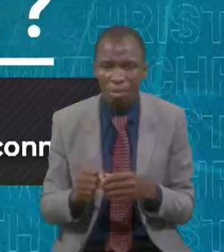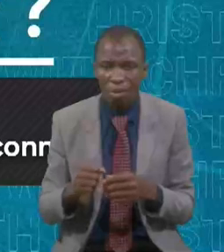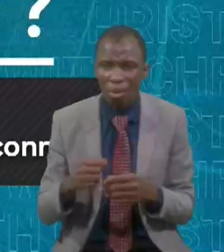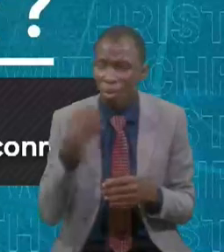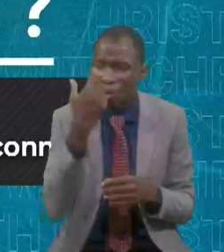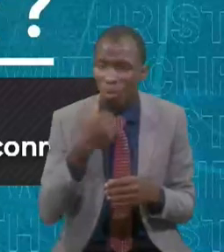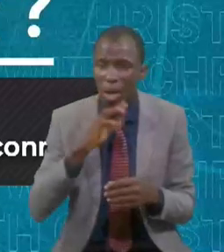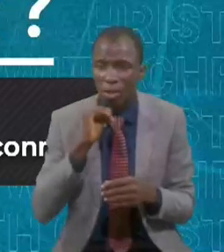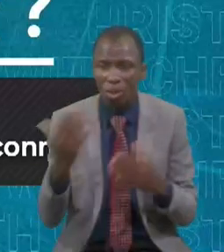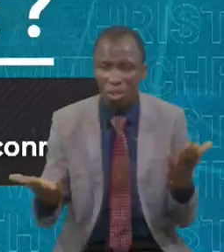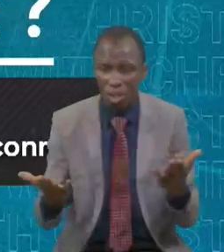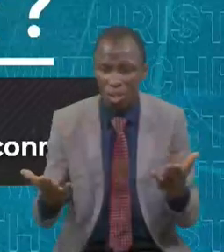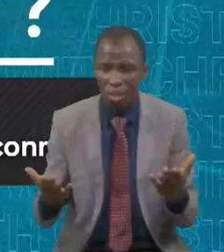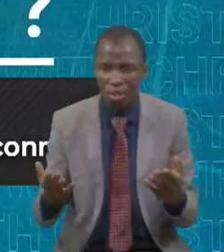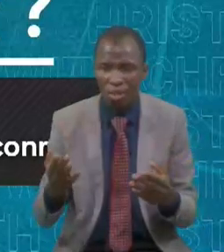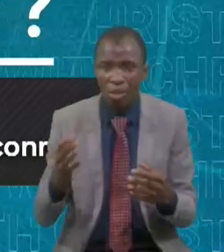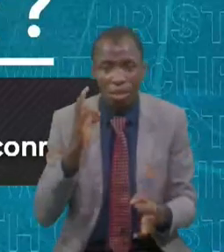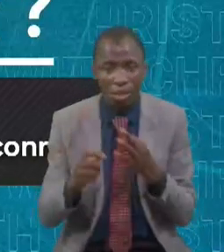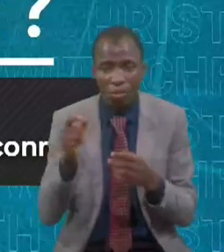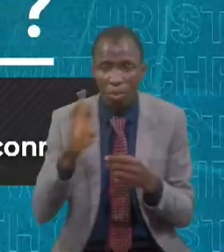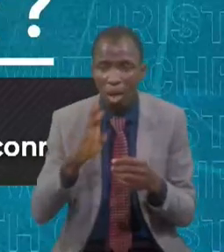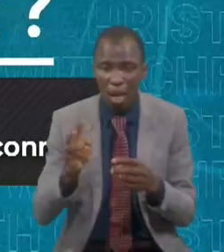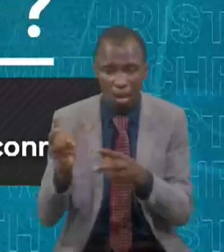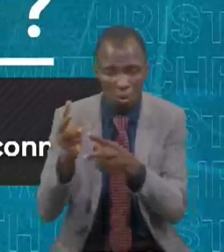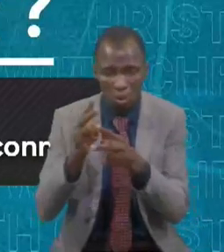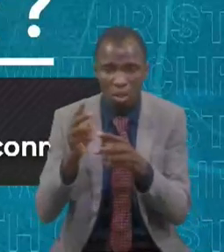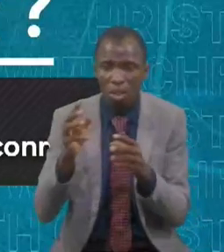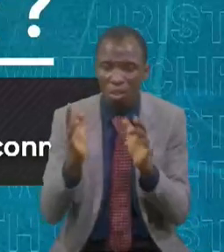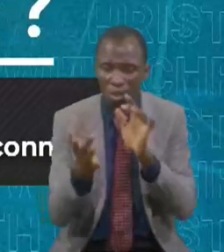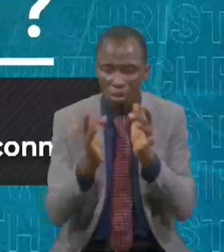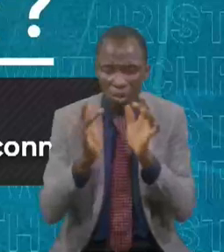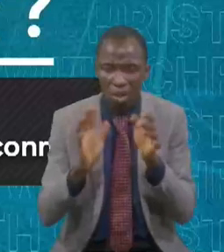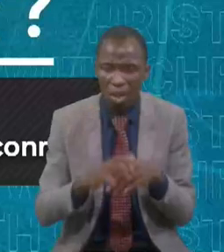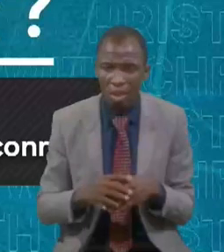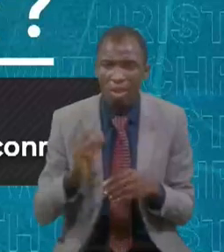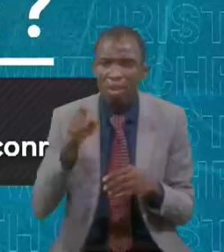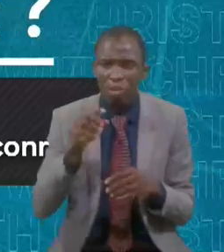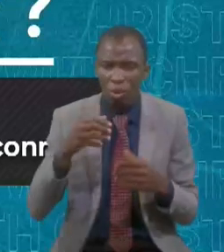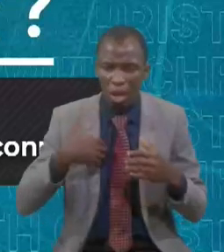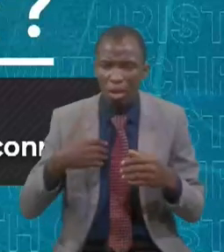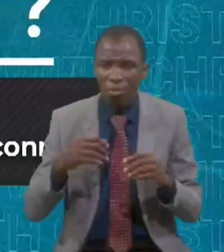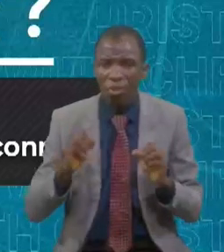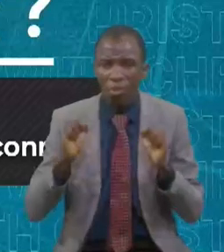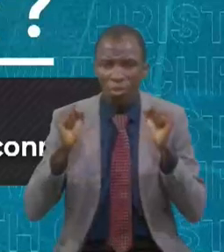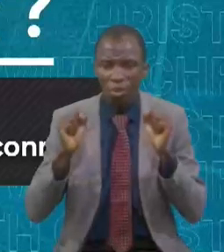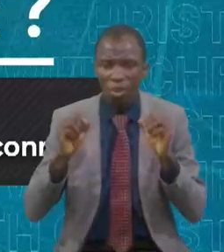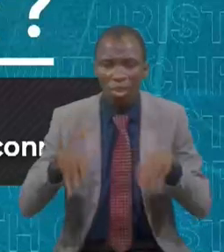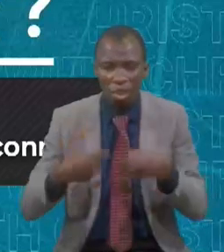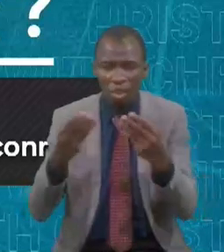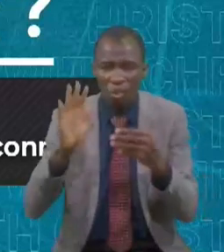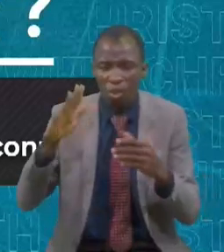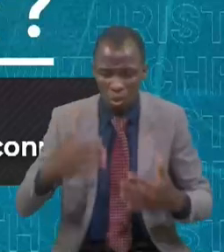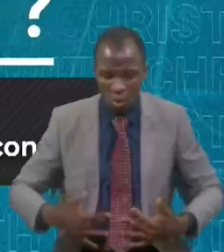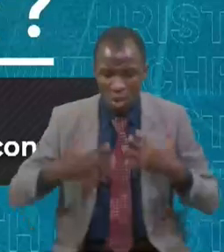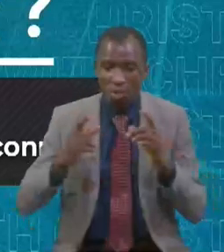ceux qui sont en ligne et vous avez donné votre vie au Seigneur Jésus-Christ